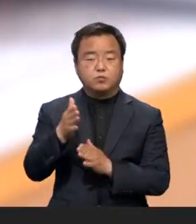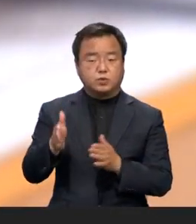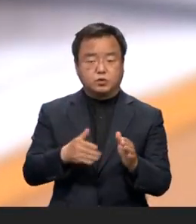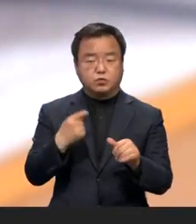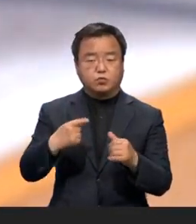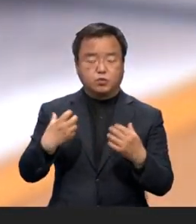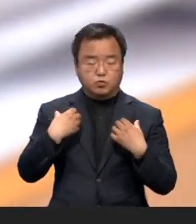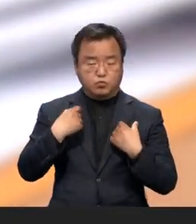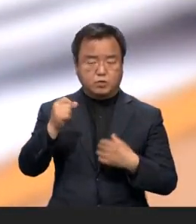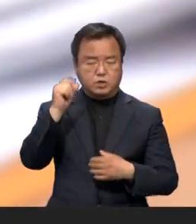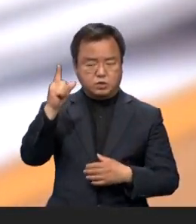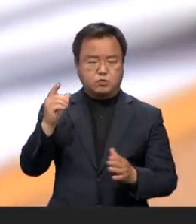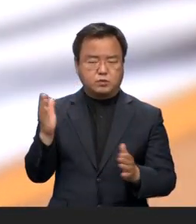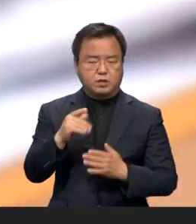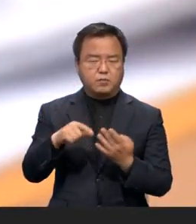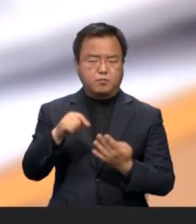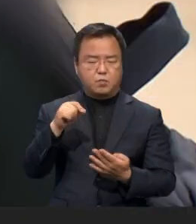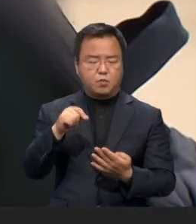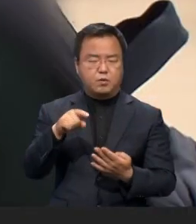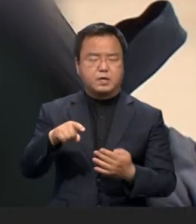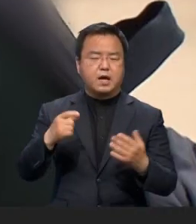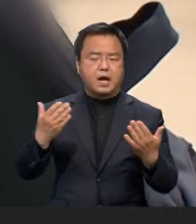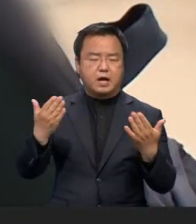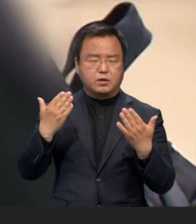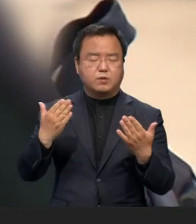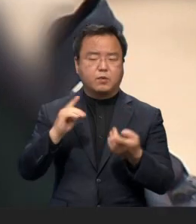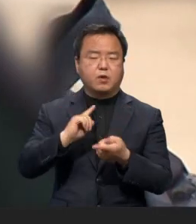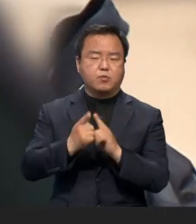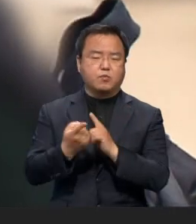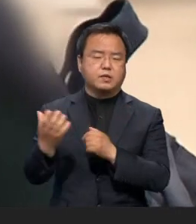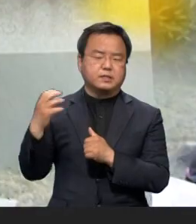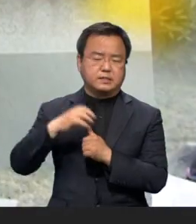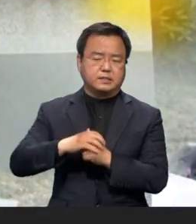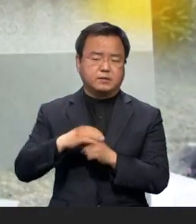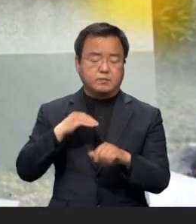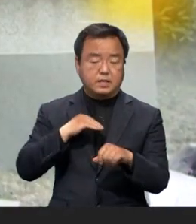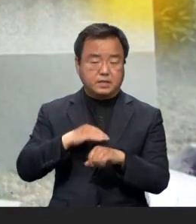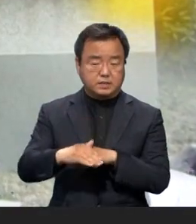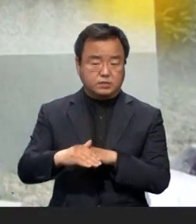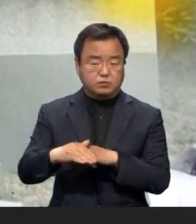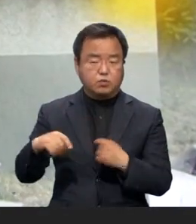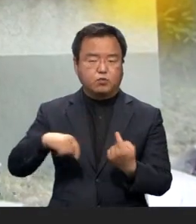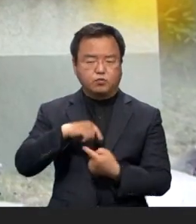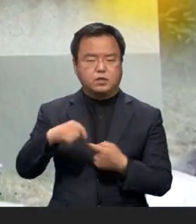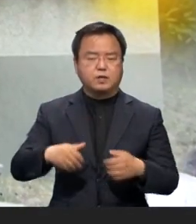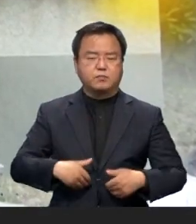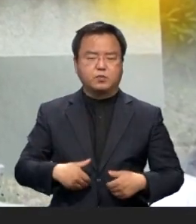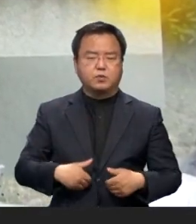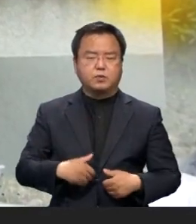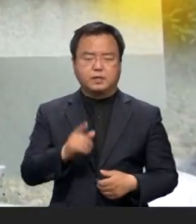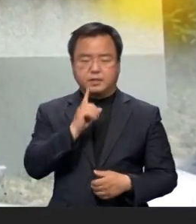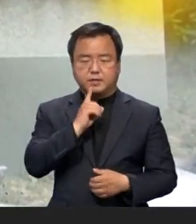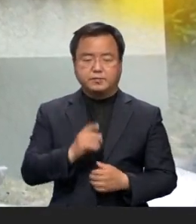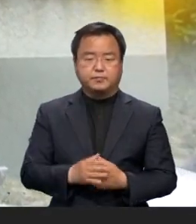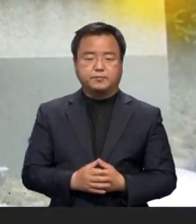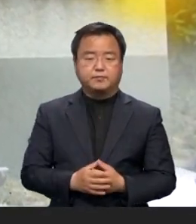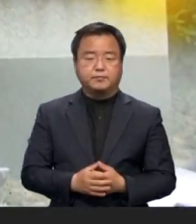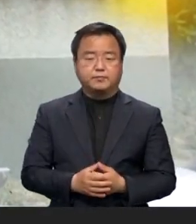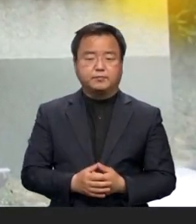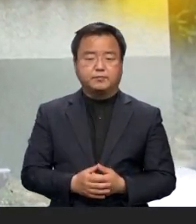뽑고 영자 끄는 잠재력 있는 인재를 위탁받아 키우는 방식으로 바꿔야 한다고 제안했습니다 ebs 뉴스 큼